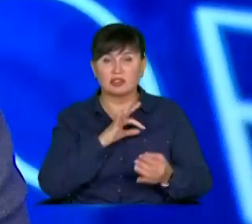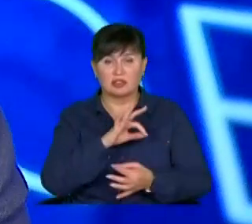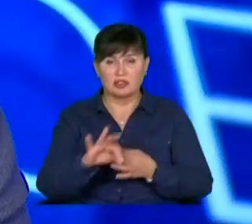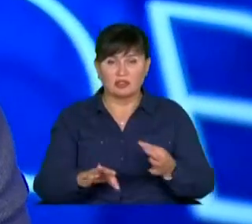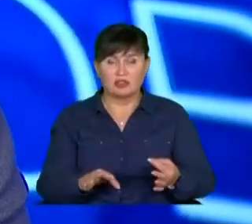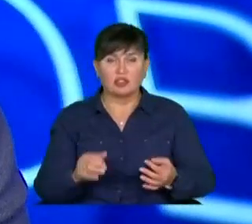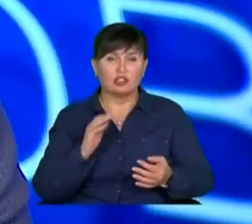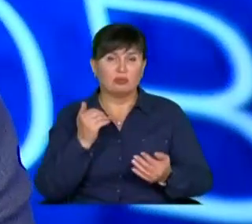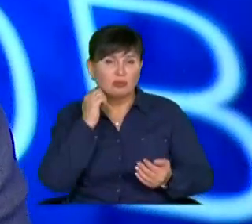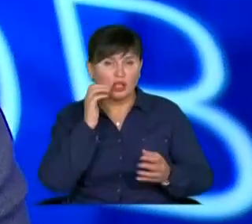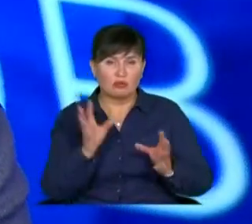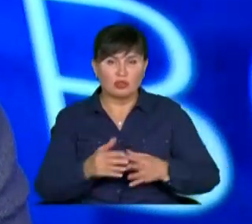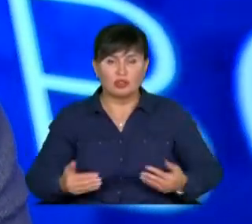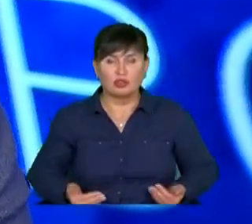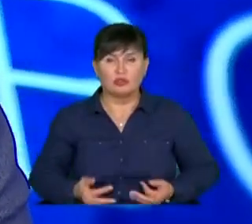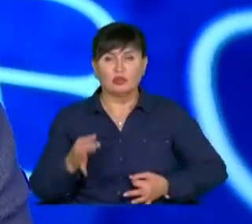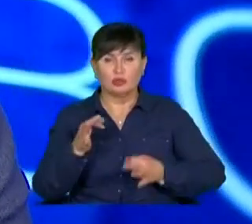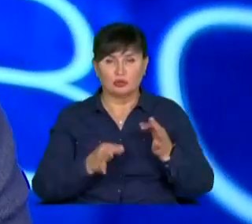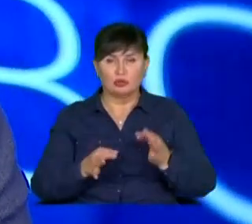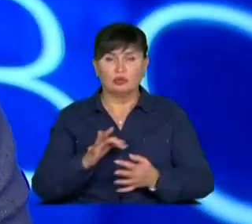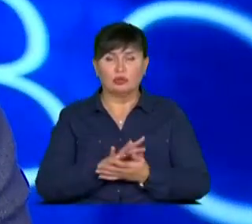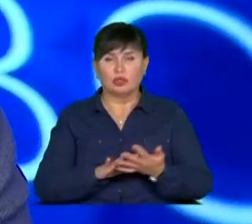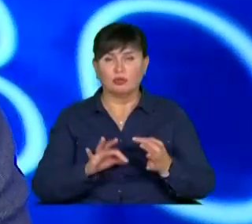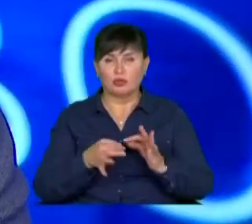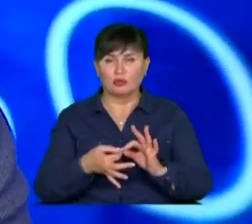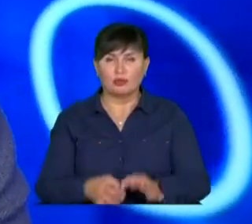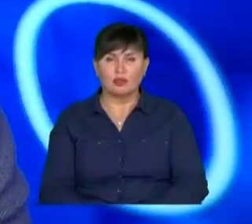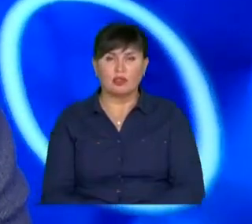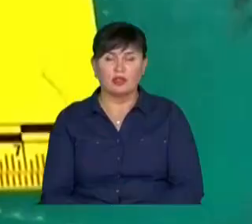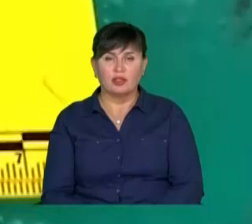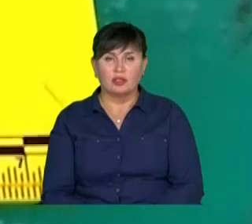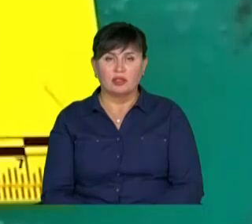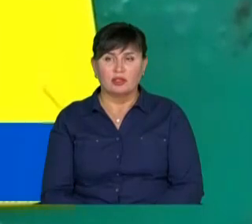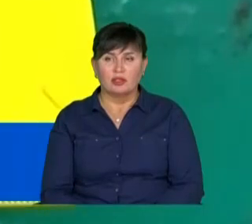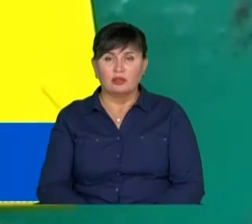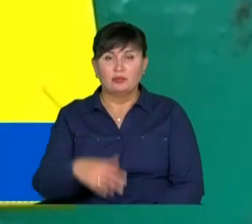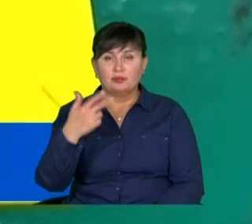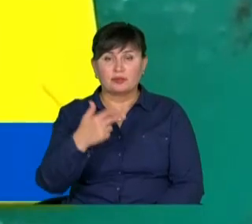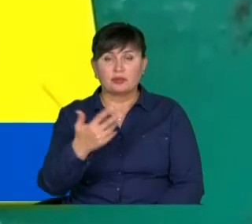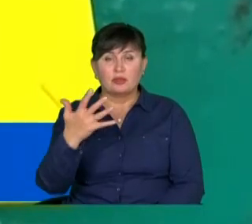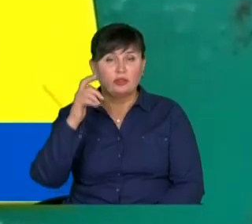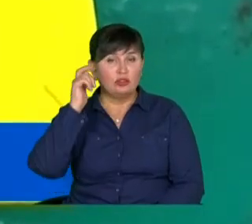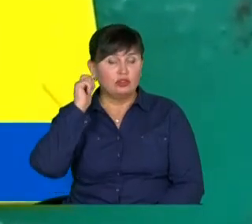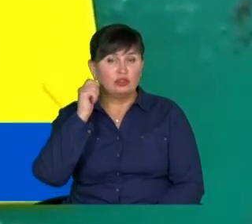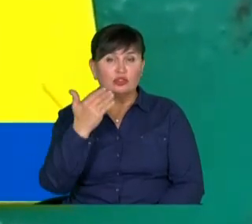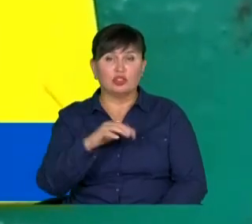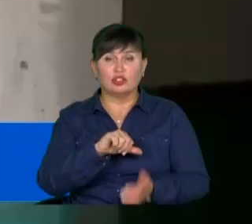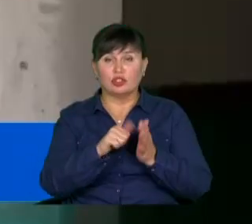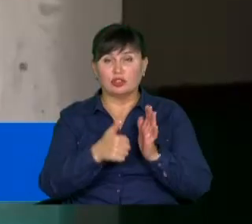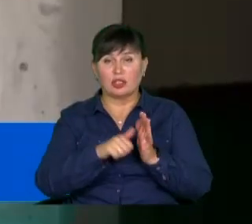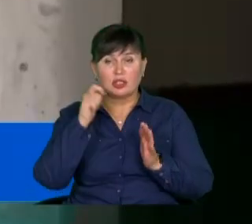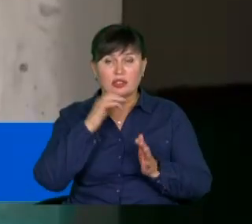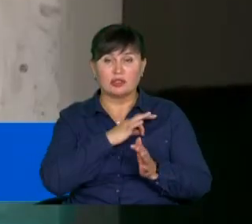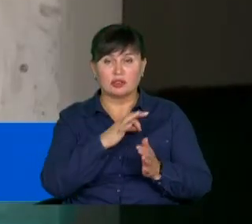живет с бабушкой. Из зала суда материал Лейлы Ауэсовой. На 35-летнюю женщину и ее 16-летнего